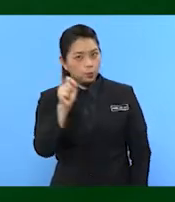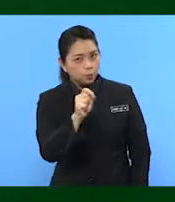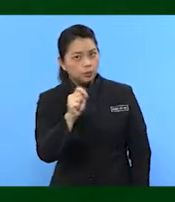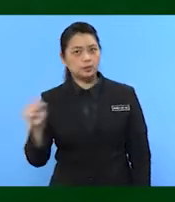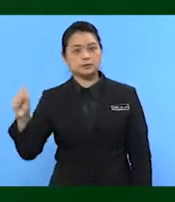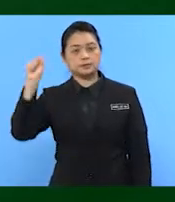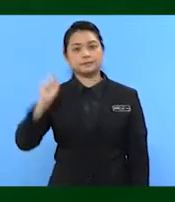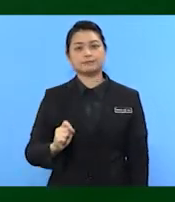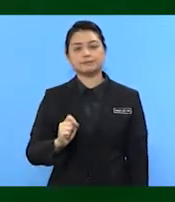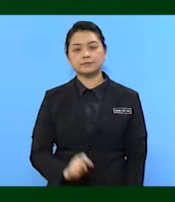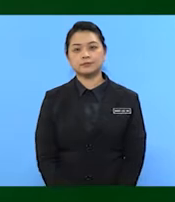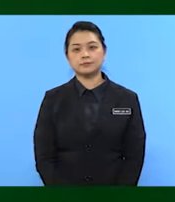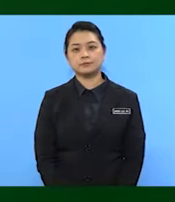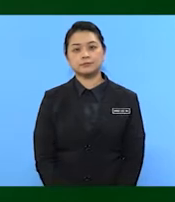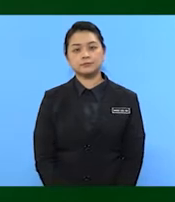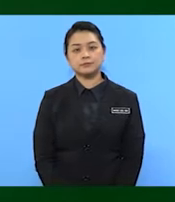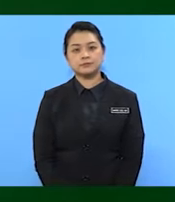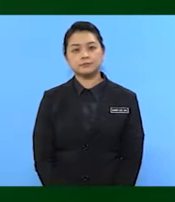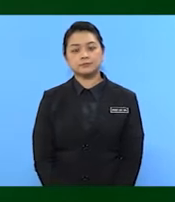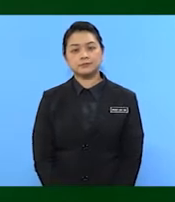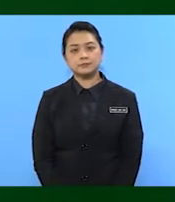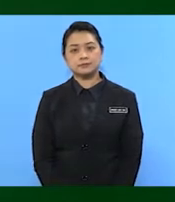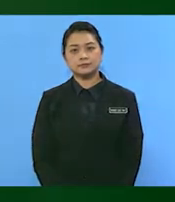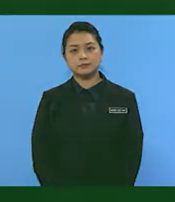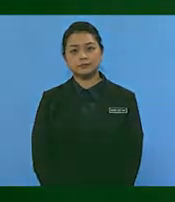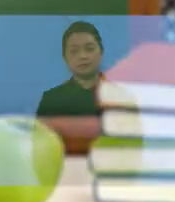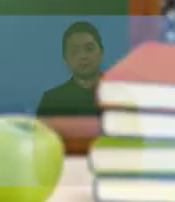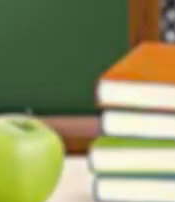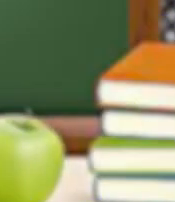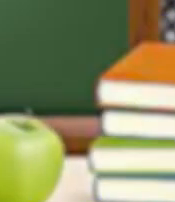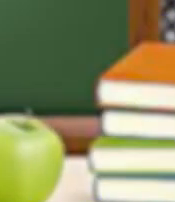kurang daripada sinus bagi sudut 60 darjah.